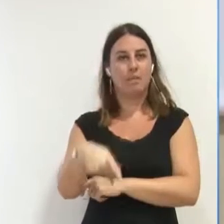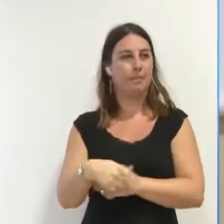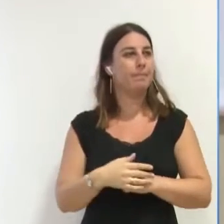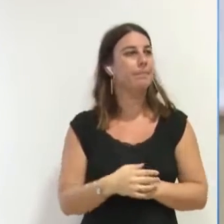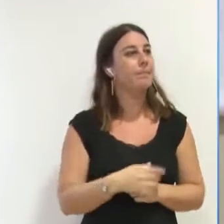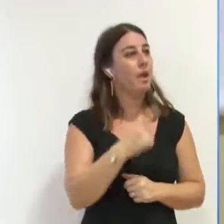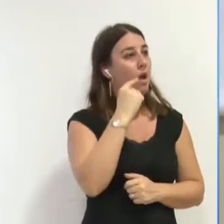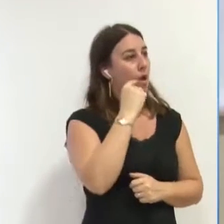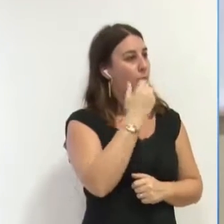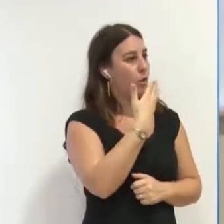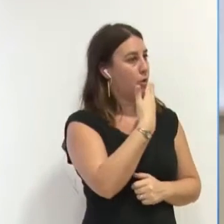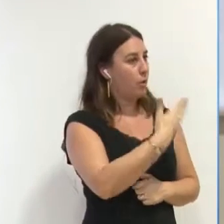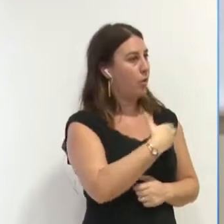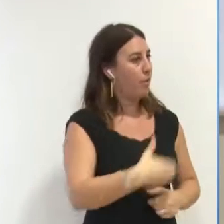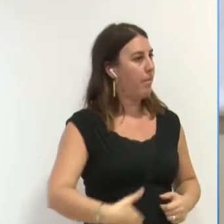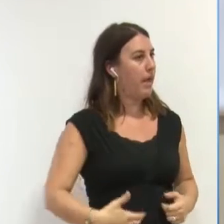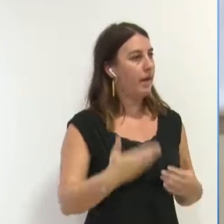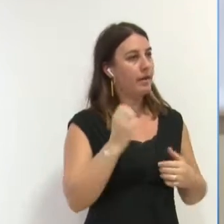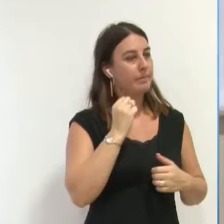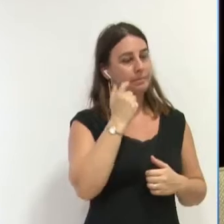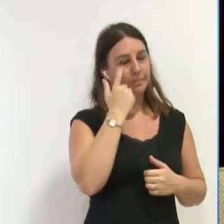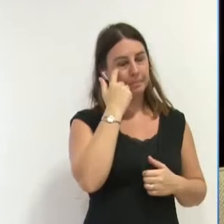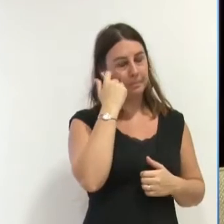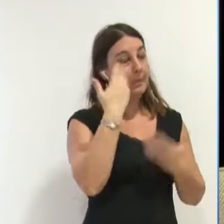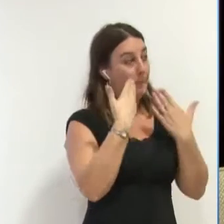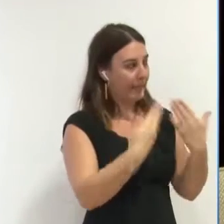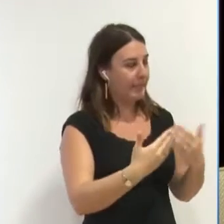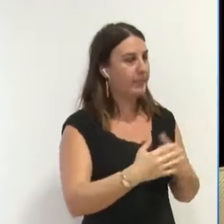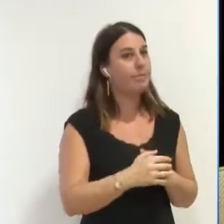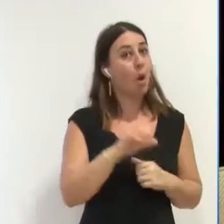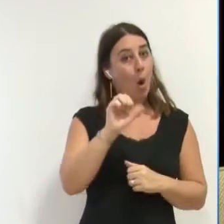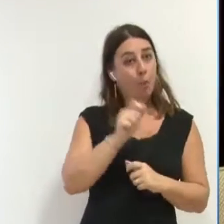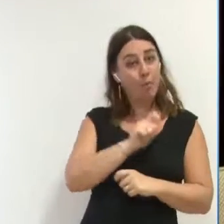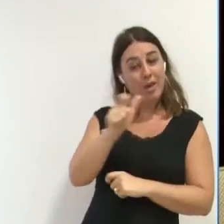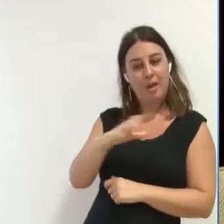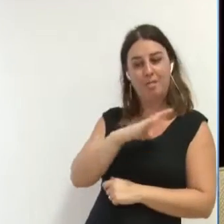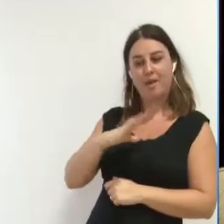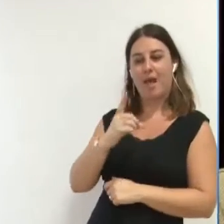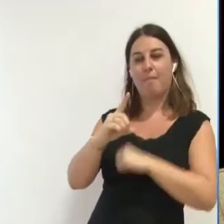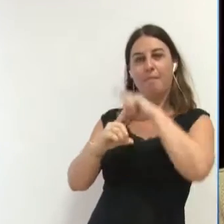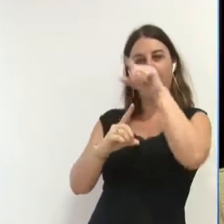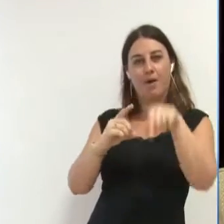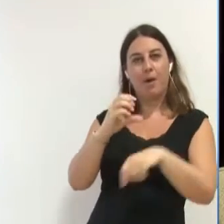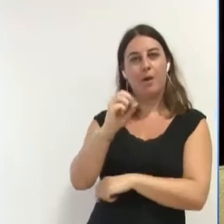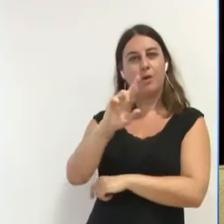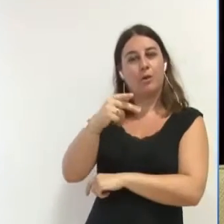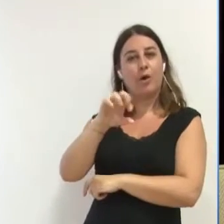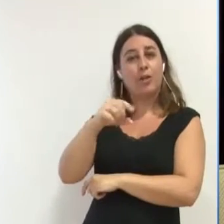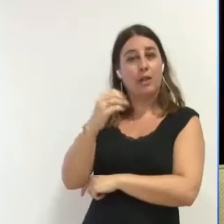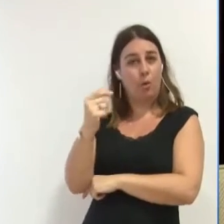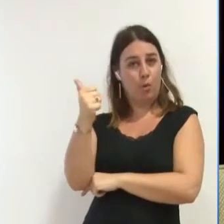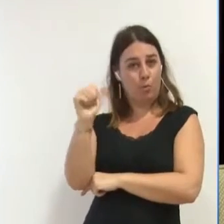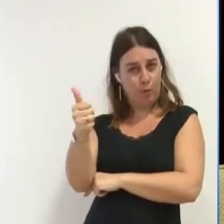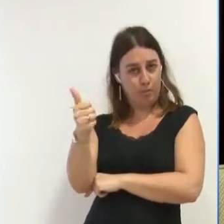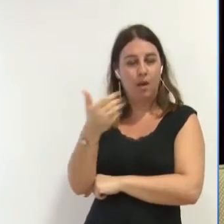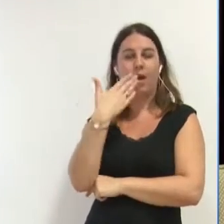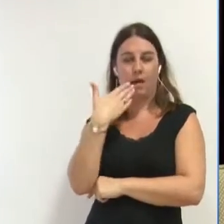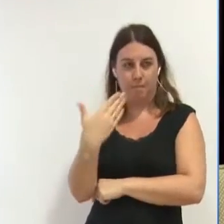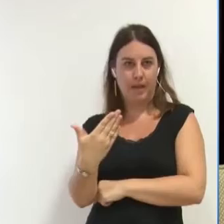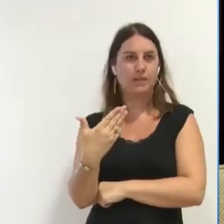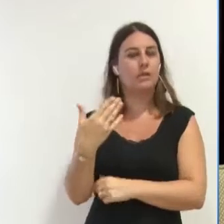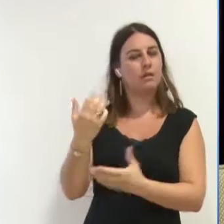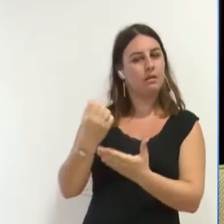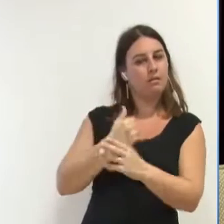Merci, Monsieur le maire. D'abord, je vous remercie d'avoir en premier lieu donné la parole à Madame Dornano et d'avoir donné quelques éléments